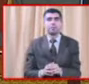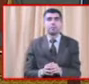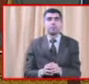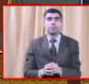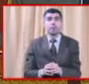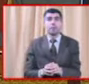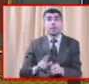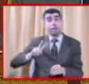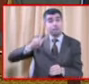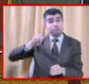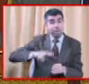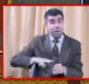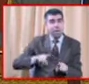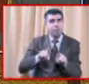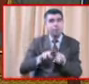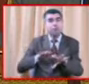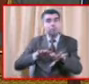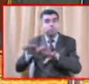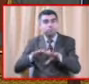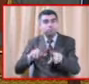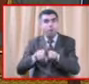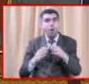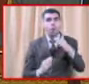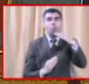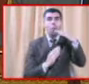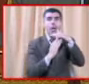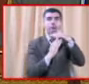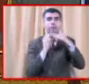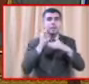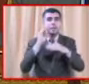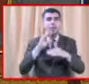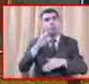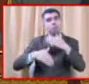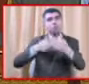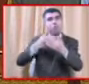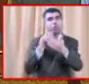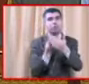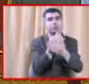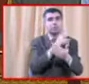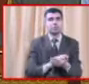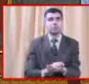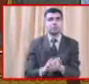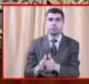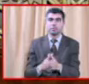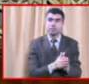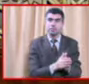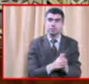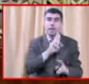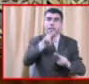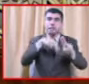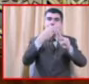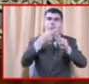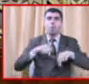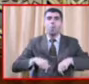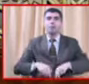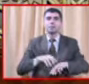وهل هناك تدابير للحد من هذا الآثار مستقبلا؟ شكرا. الكلمة للسيد الوزير.